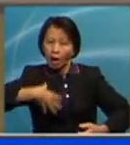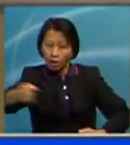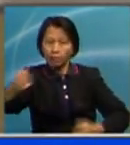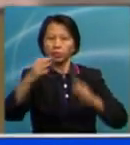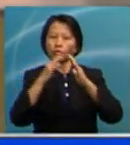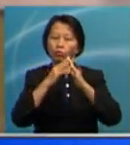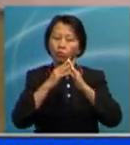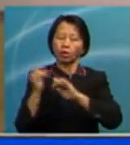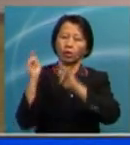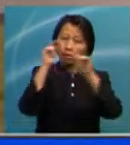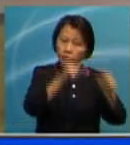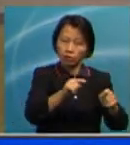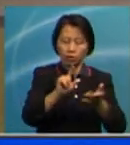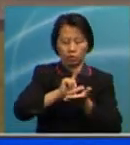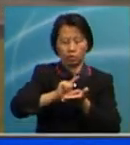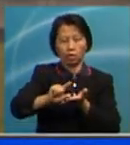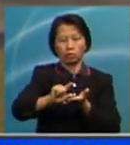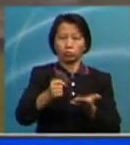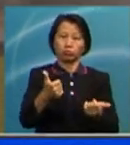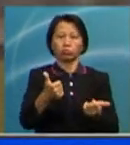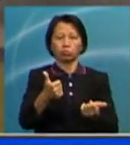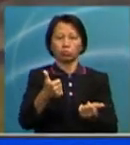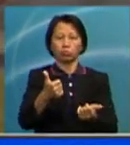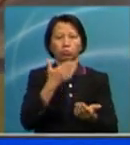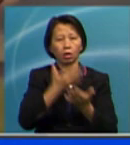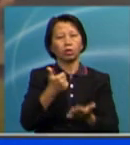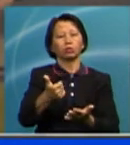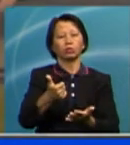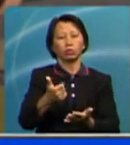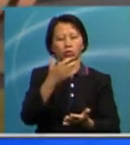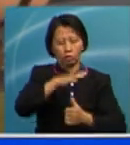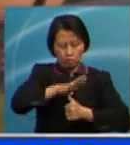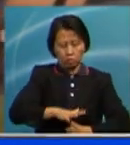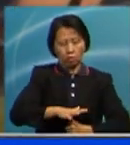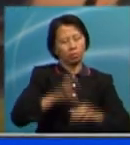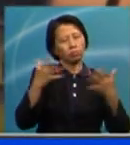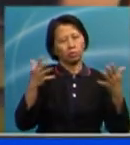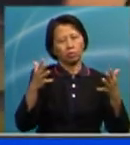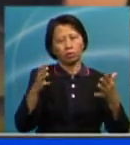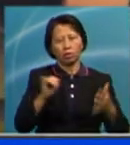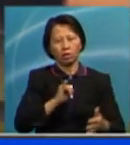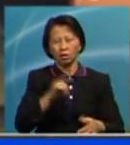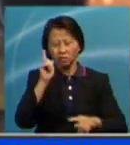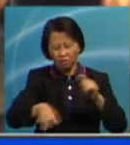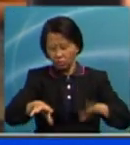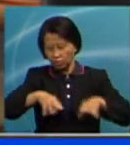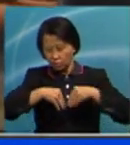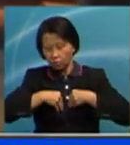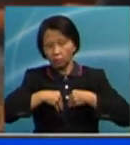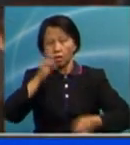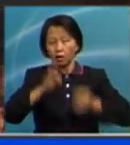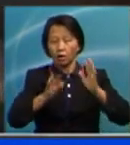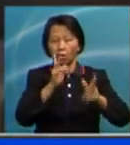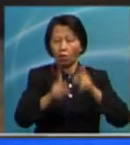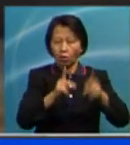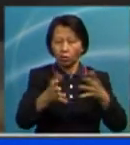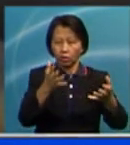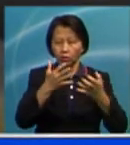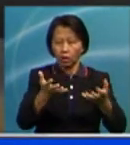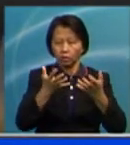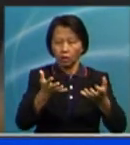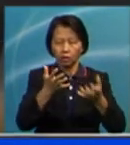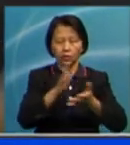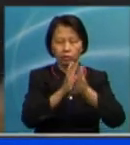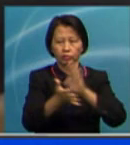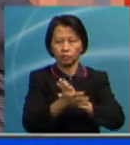rumah pergi gaji yalah lumayan ya lumayan saya tak masuk akalah kalau kalau orang nak nak nak nak